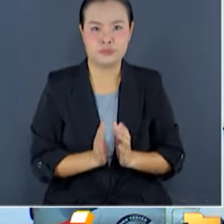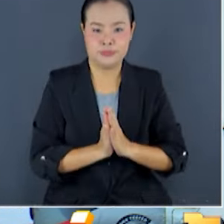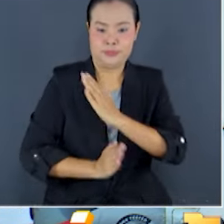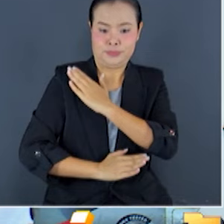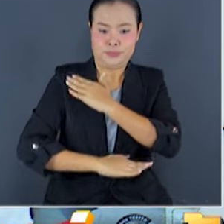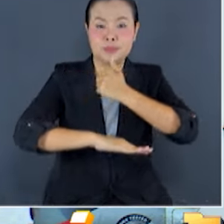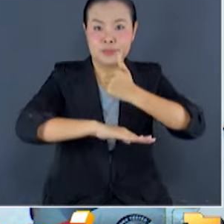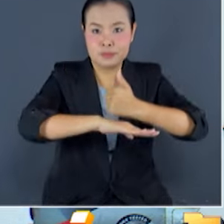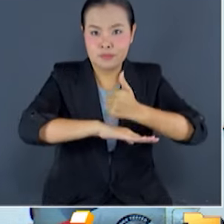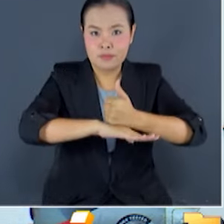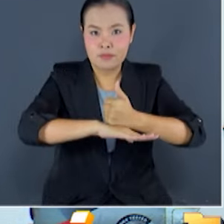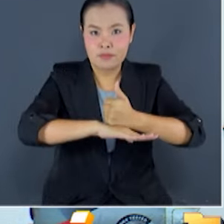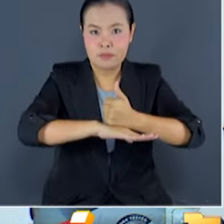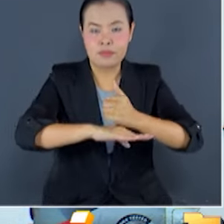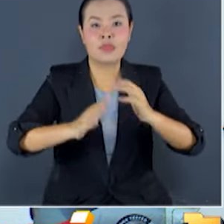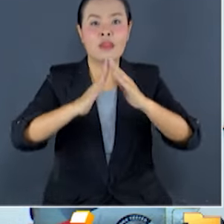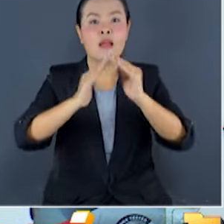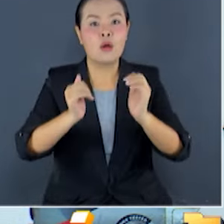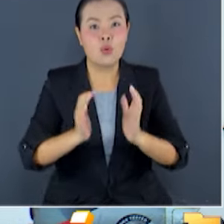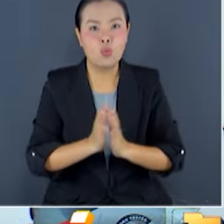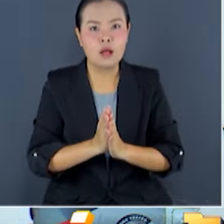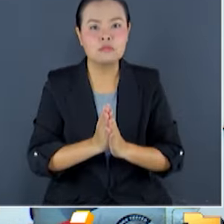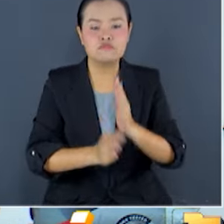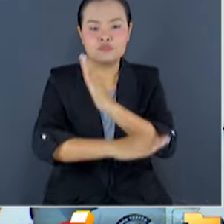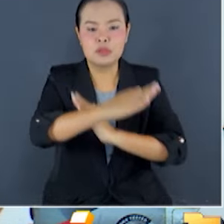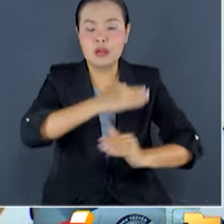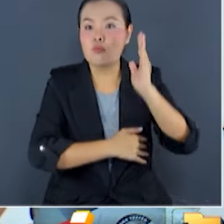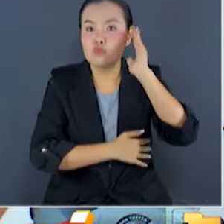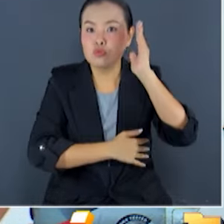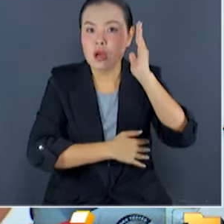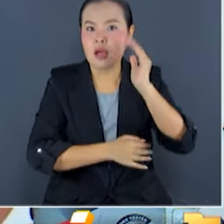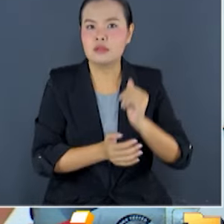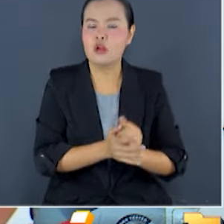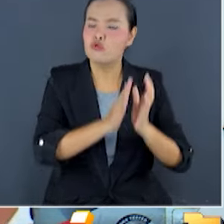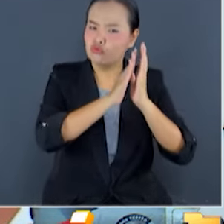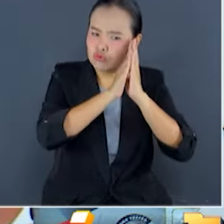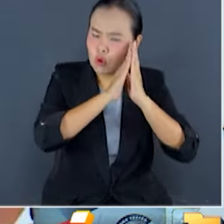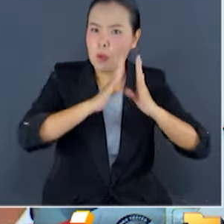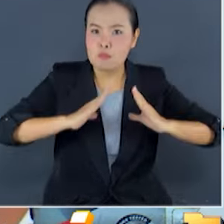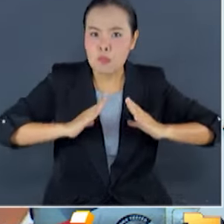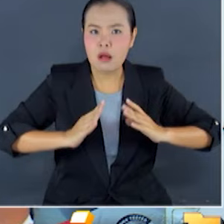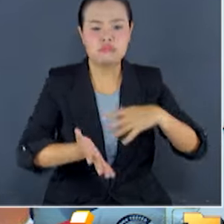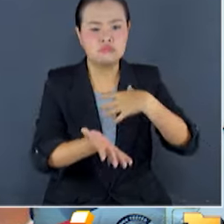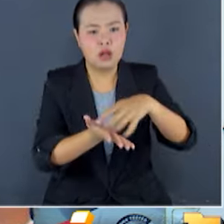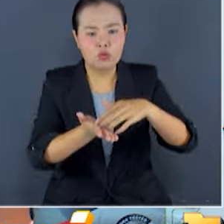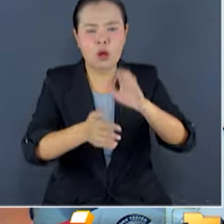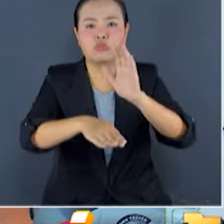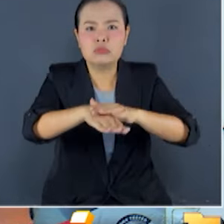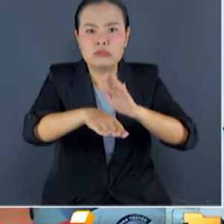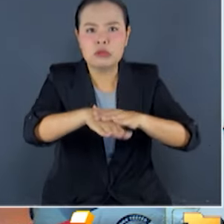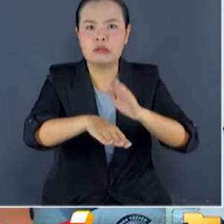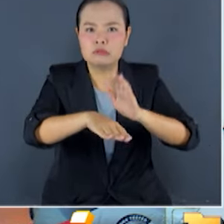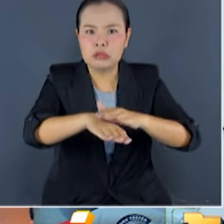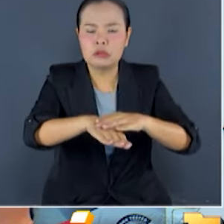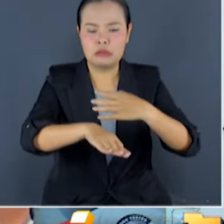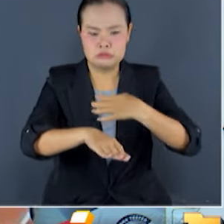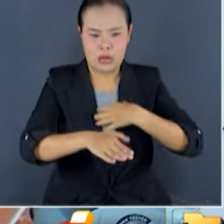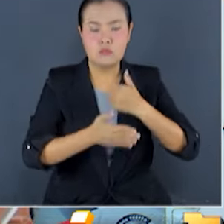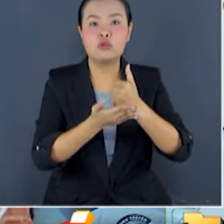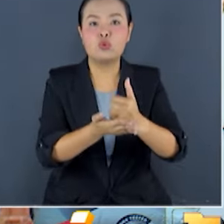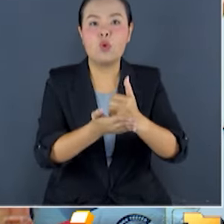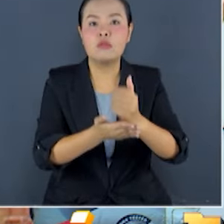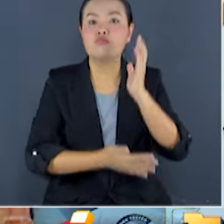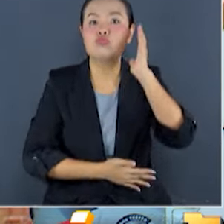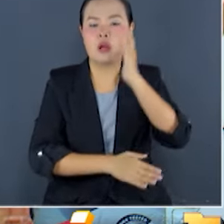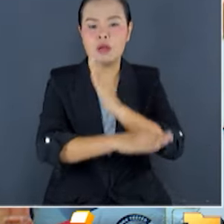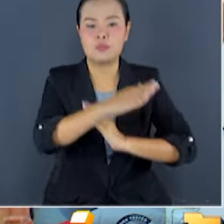าวาสของวัดแต่ละวัดที่ตัวของนายมณฑลไปอยู่ก็พยายามพูดนะให้ข้อคิดให้สติบอกทุกคนเขาต้องการมาช่วยแต่ตัวนายมณฑ